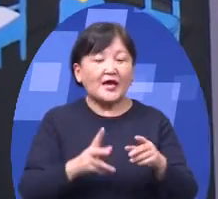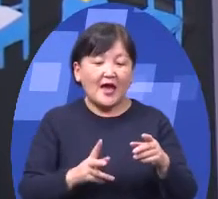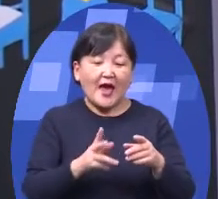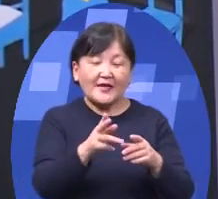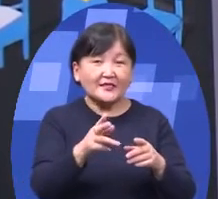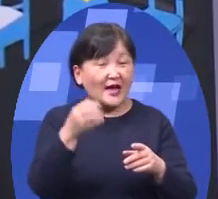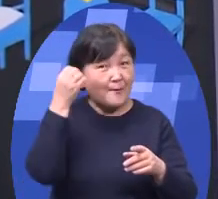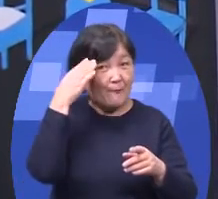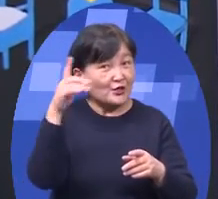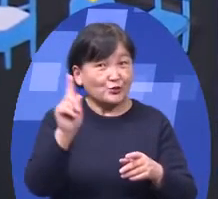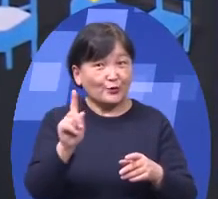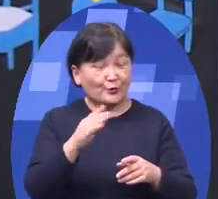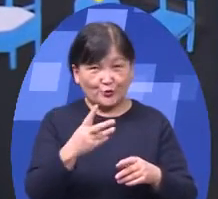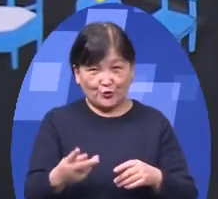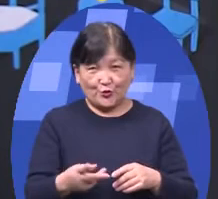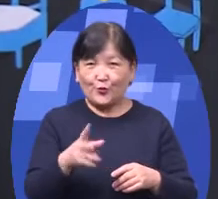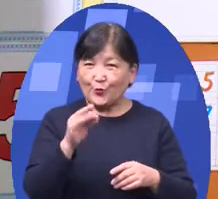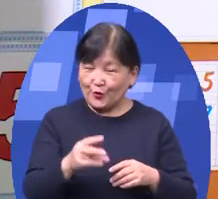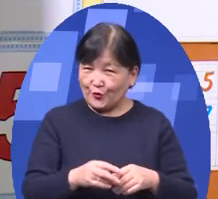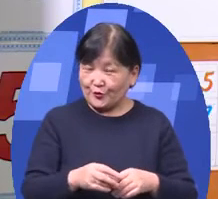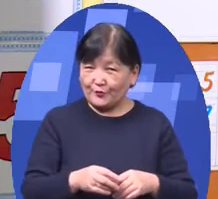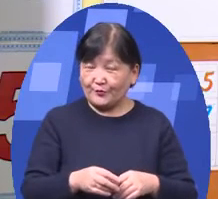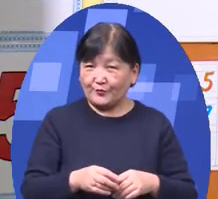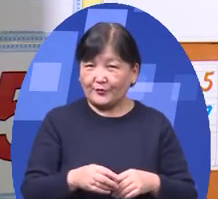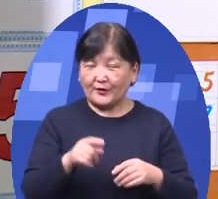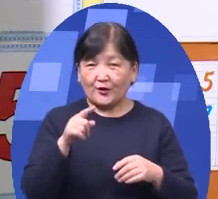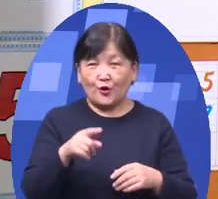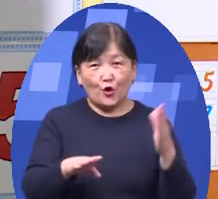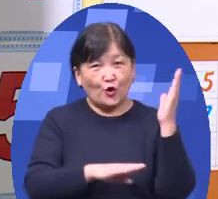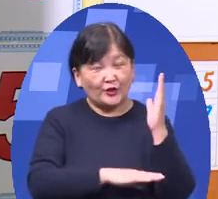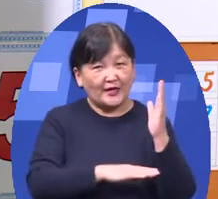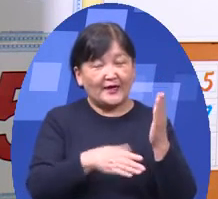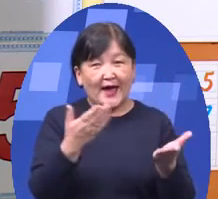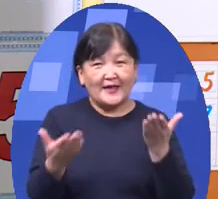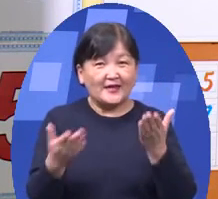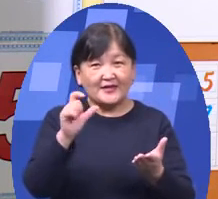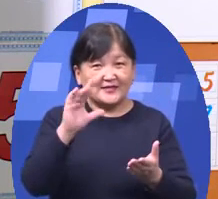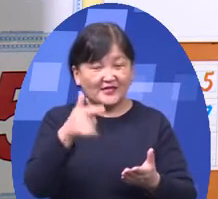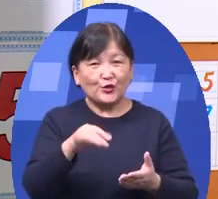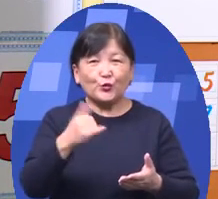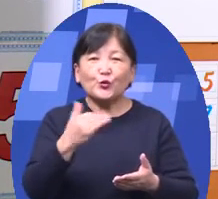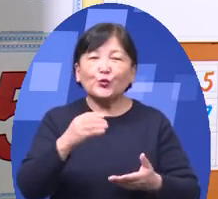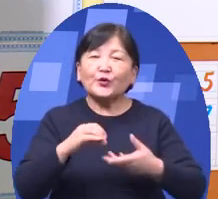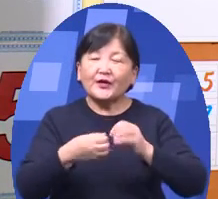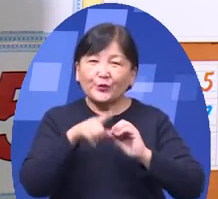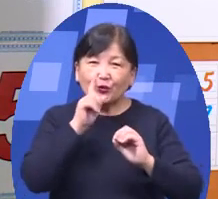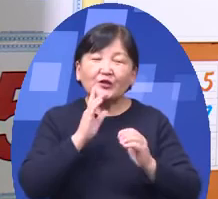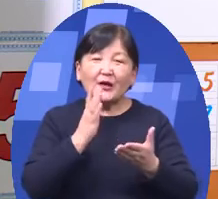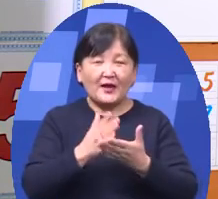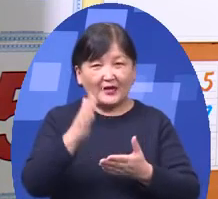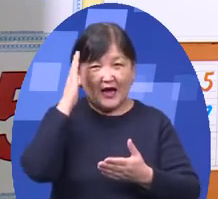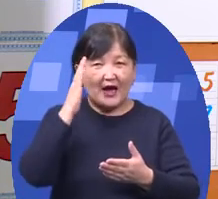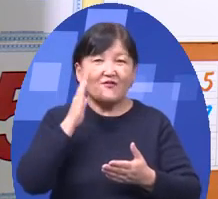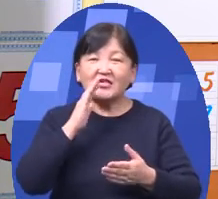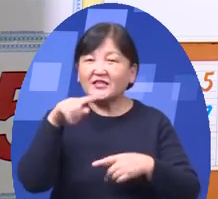битгий мартаарай. Мөн хоногийн айл айл хэсэгт юу юу хиймээр байгаагаа аав